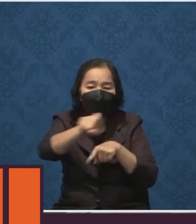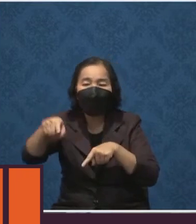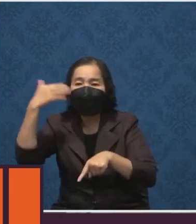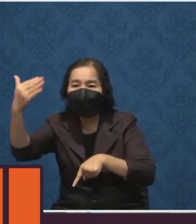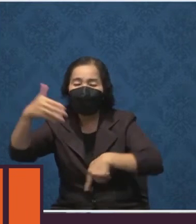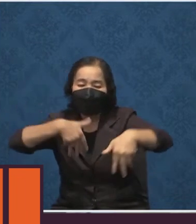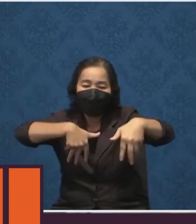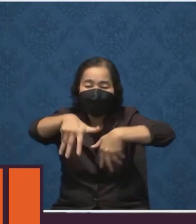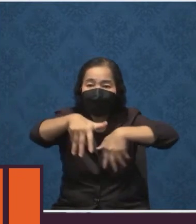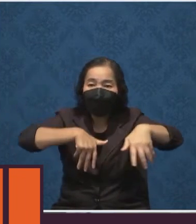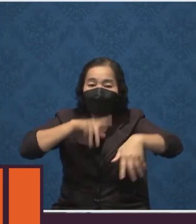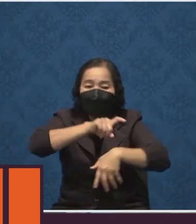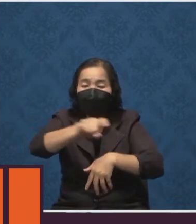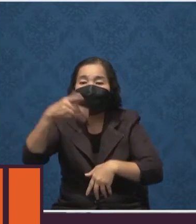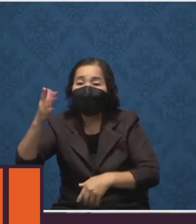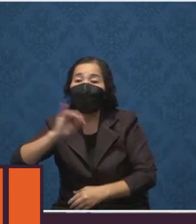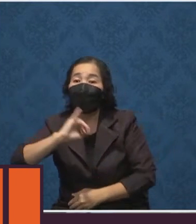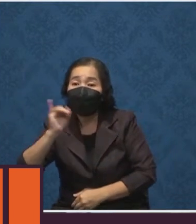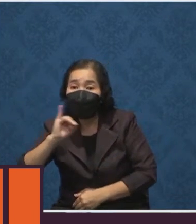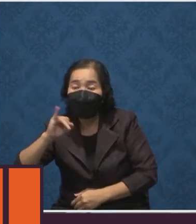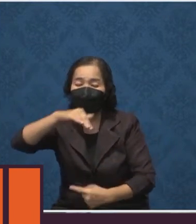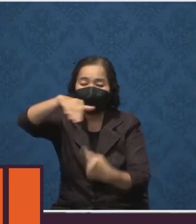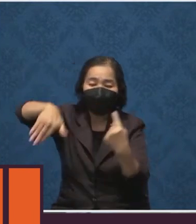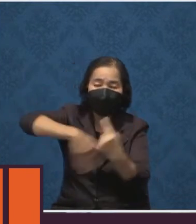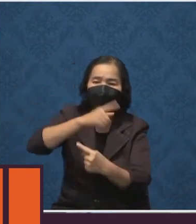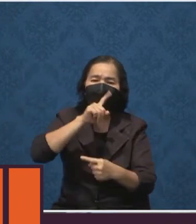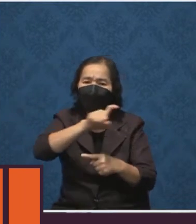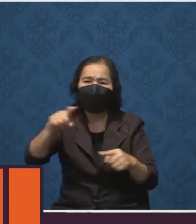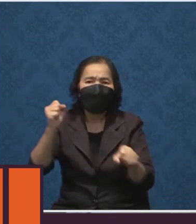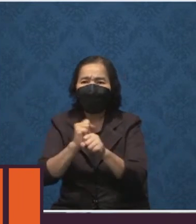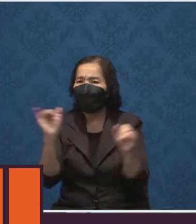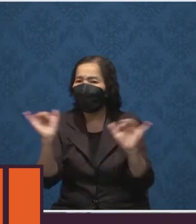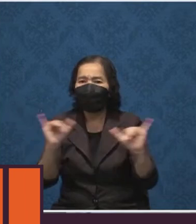กระทบกับส่งแบทล้อมก็ยงไม่ได้ทำ